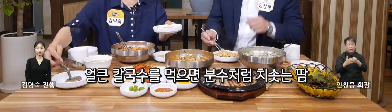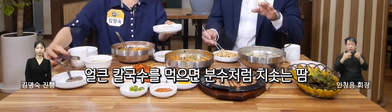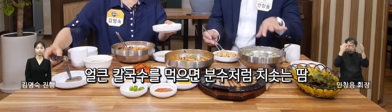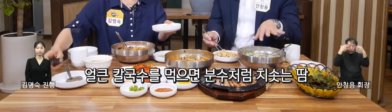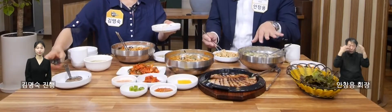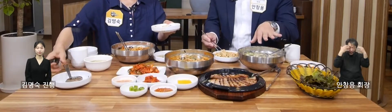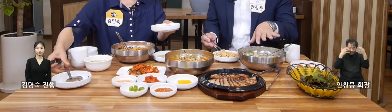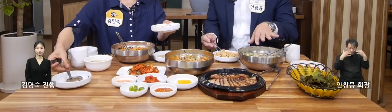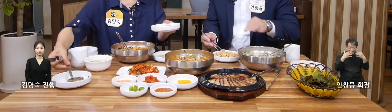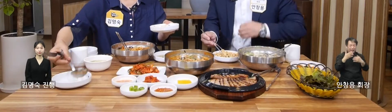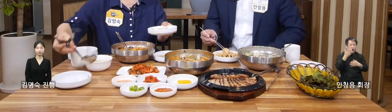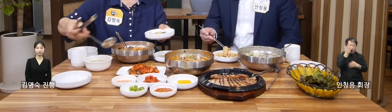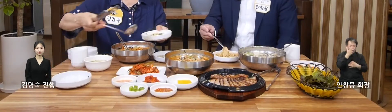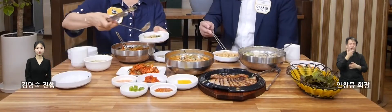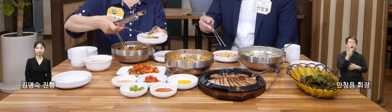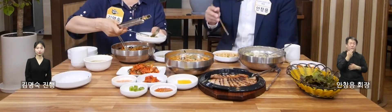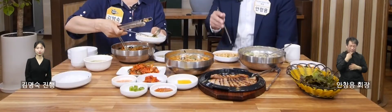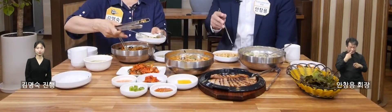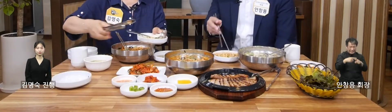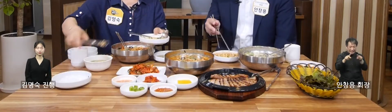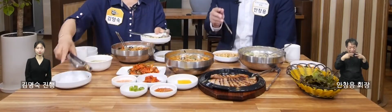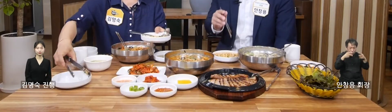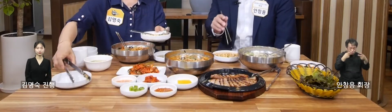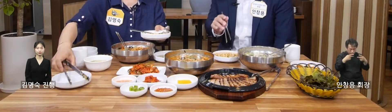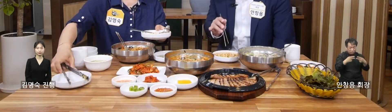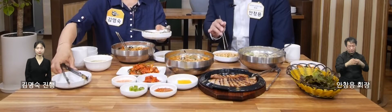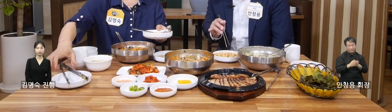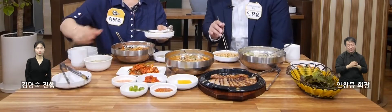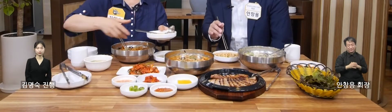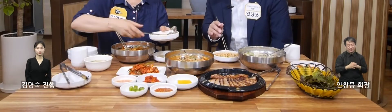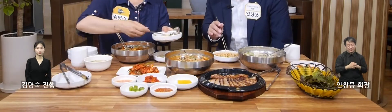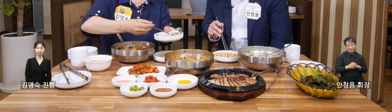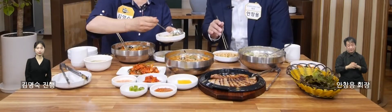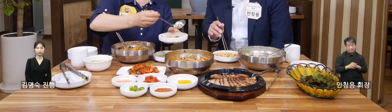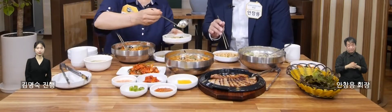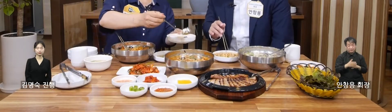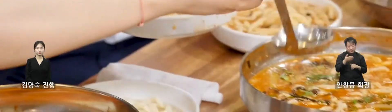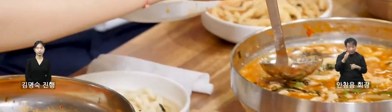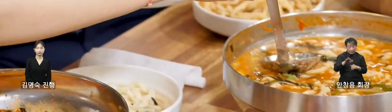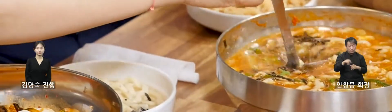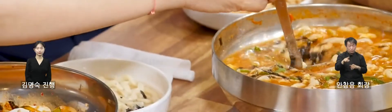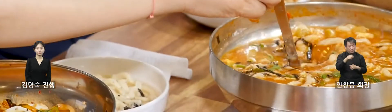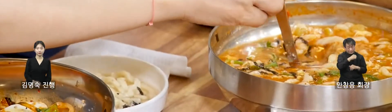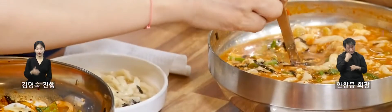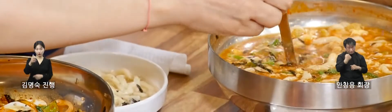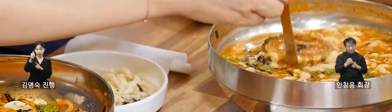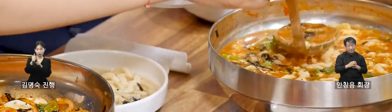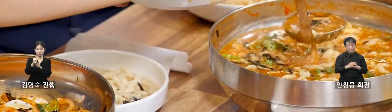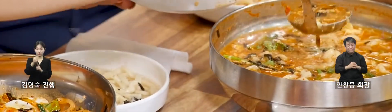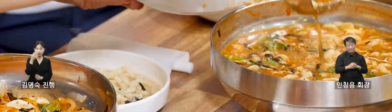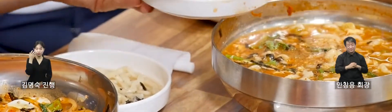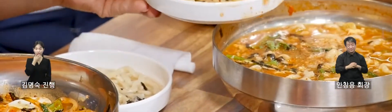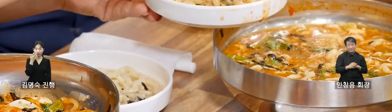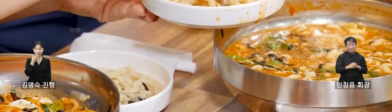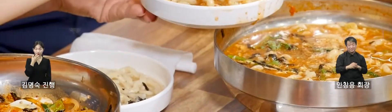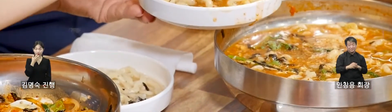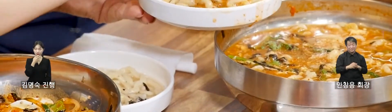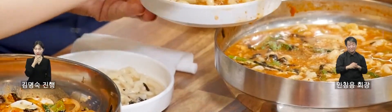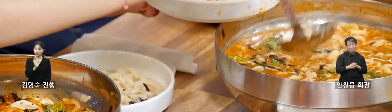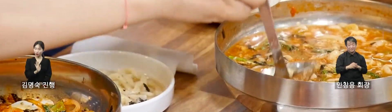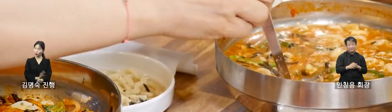여름에는 순한 칼국수. 네, 여기에 또 이게 맛있어요. 회장님도 매운 거는 잘 못